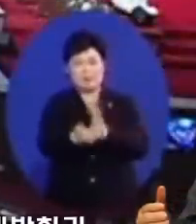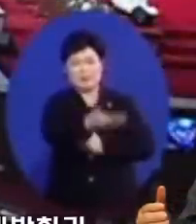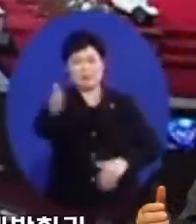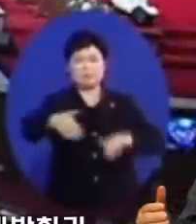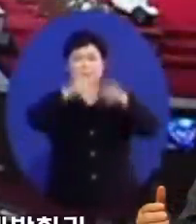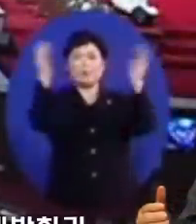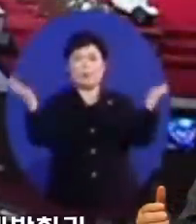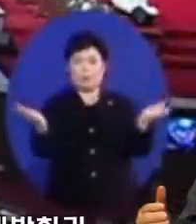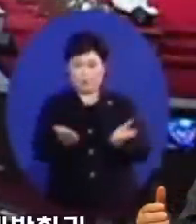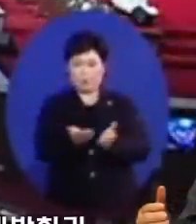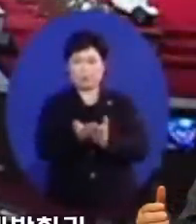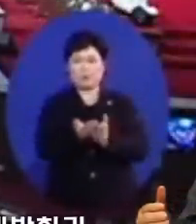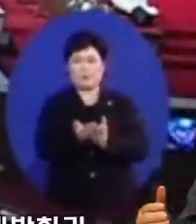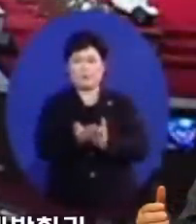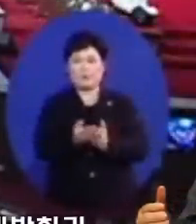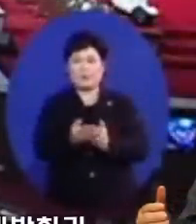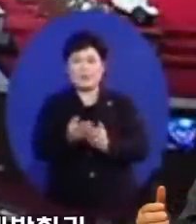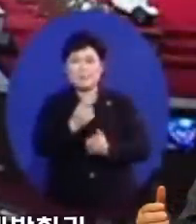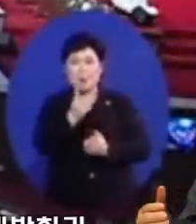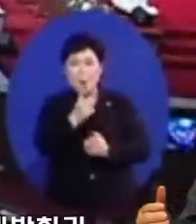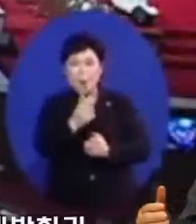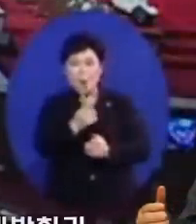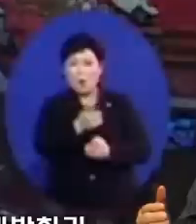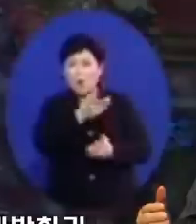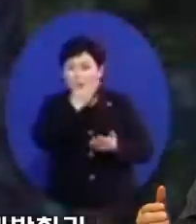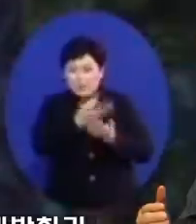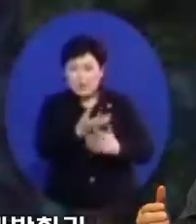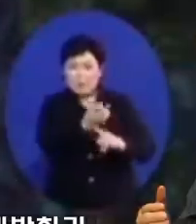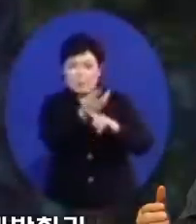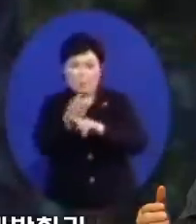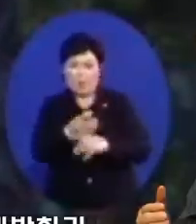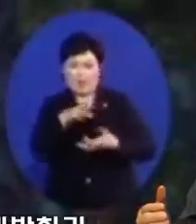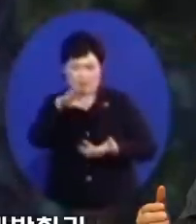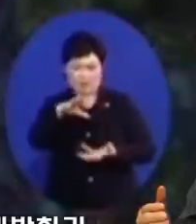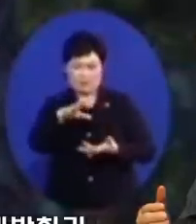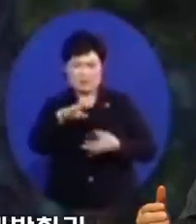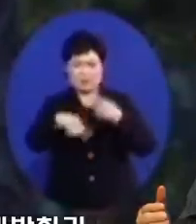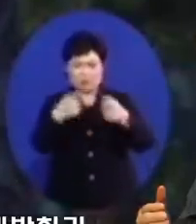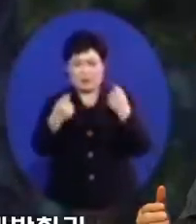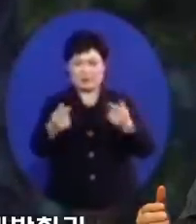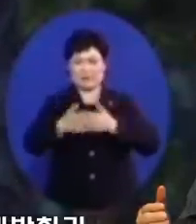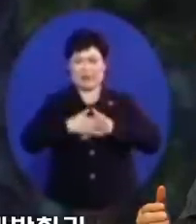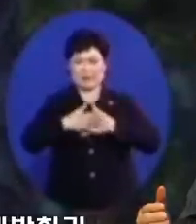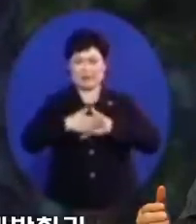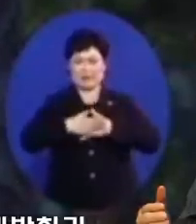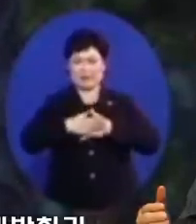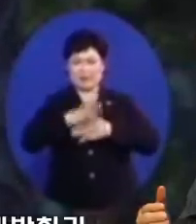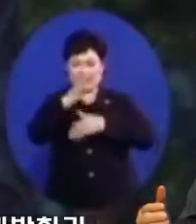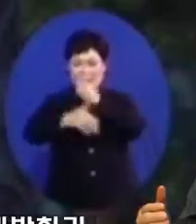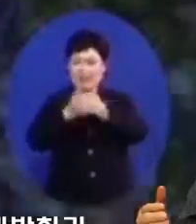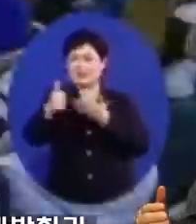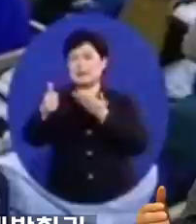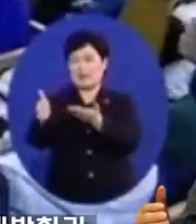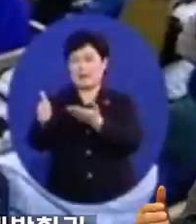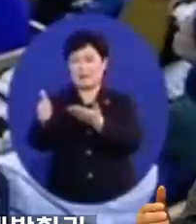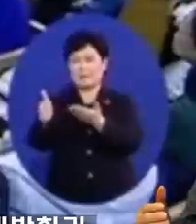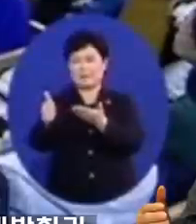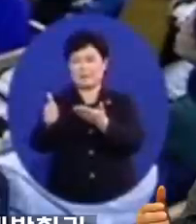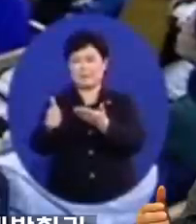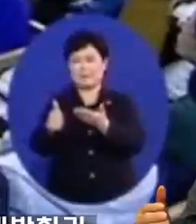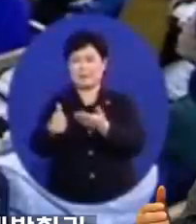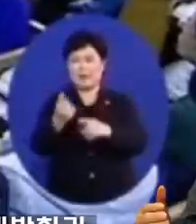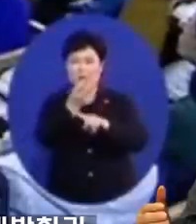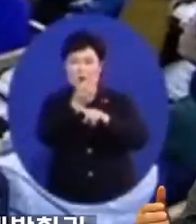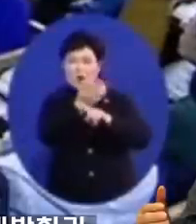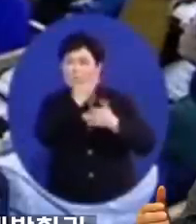다 보배 덩어리입니다. 따라 말씀해. 나는 하나님께 보배